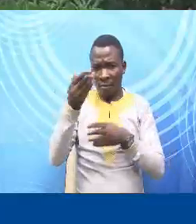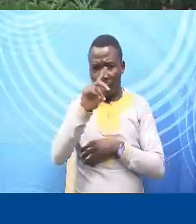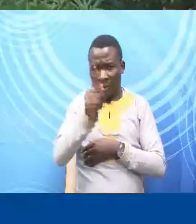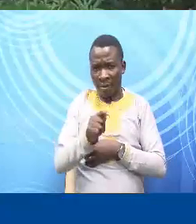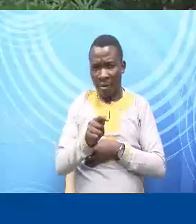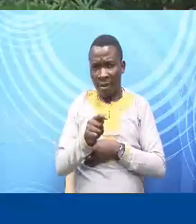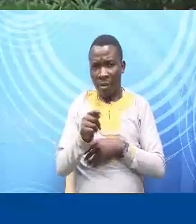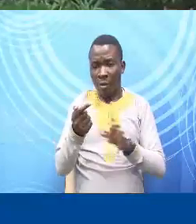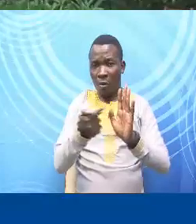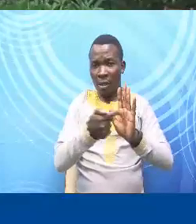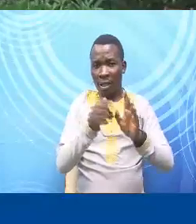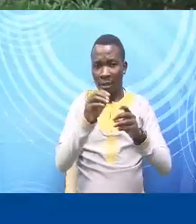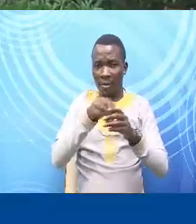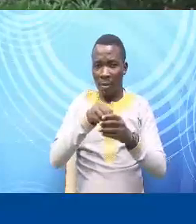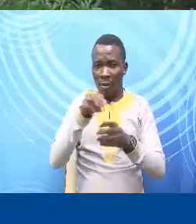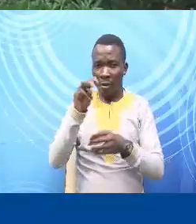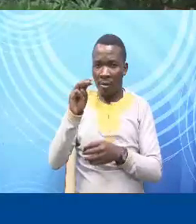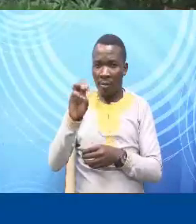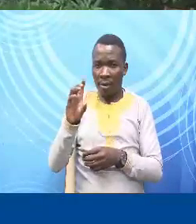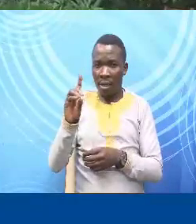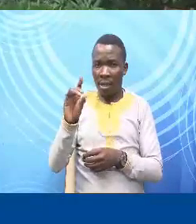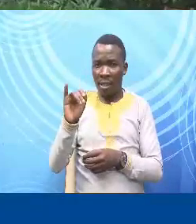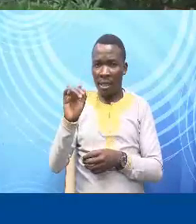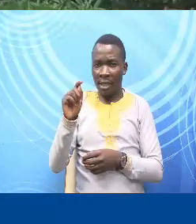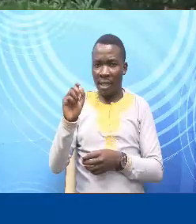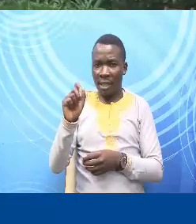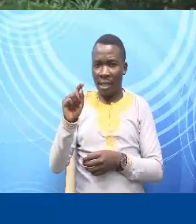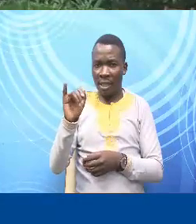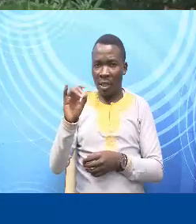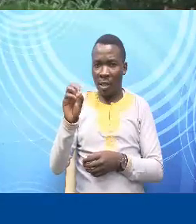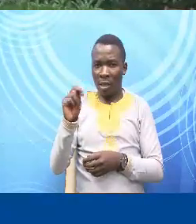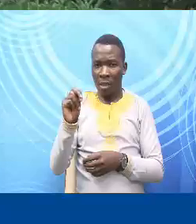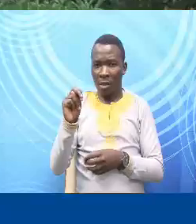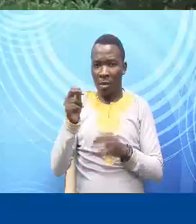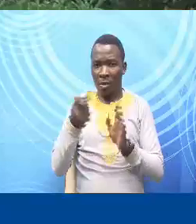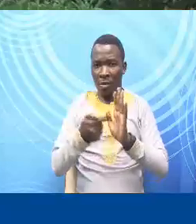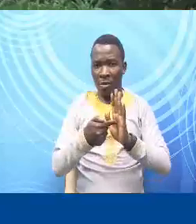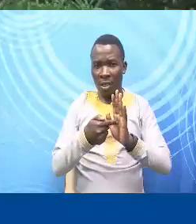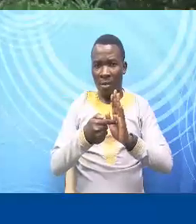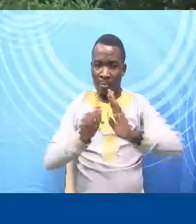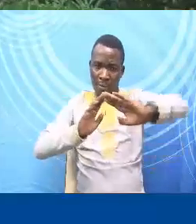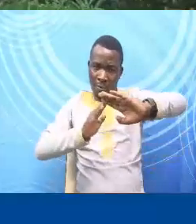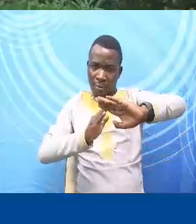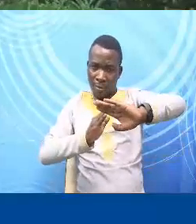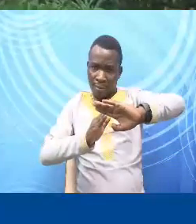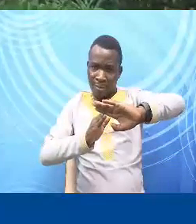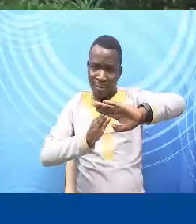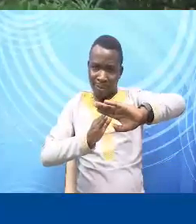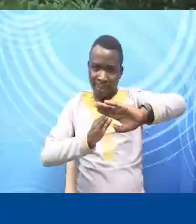habamo meditation habamo ku medita for example mukarate kuramubona